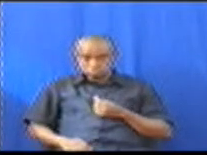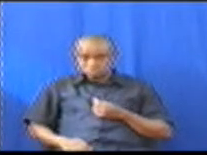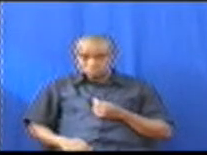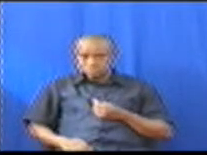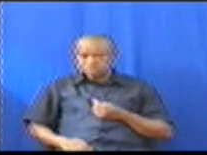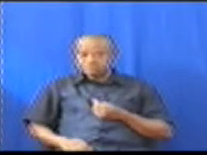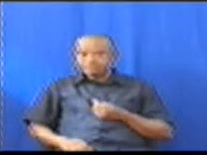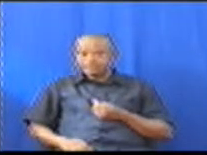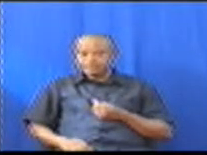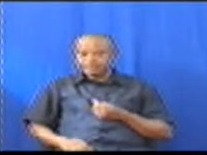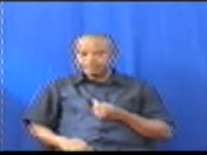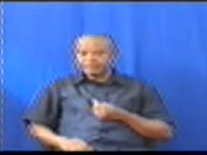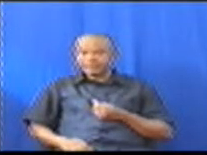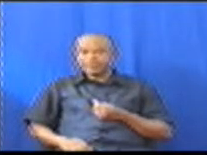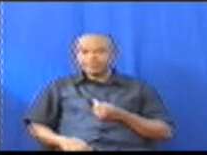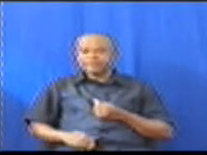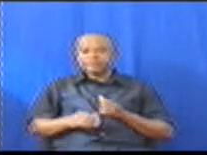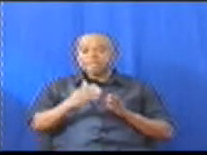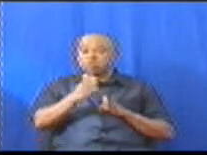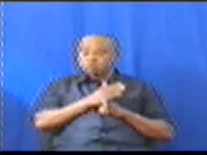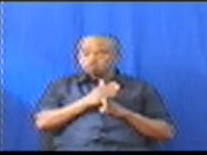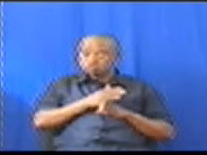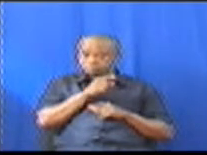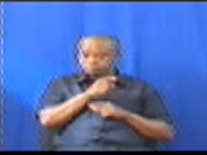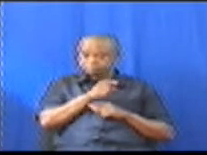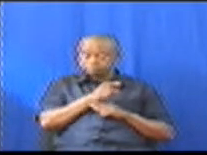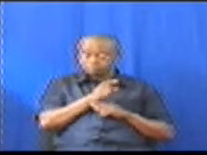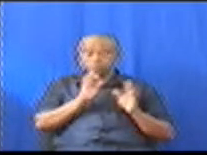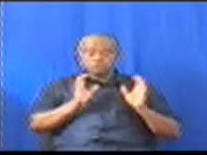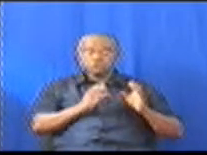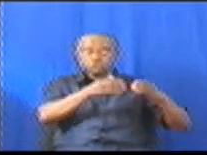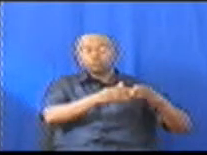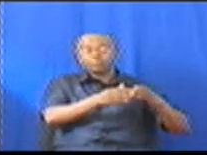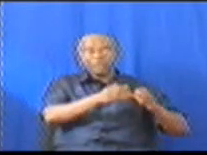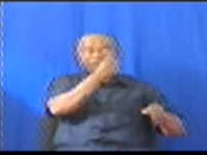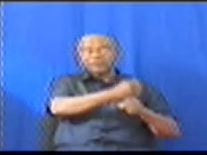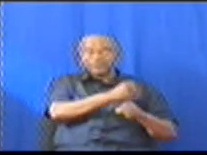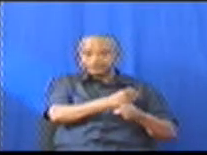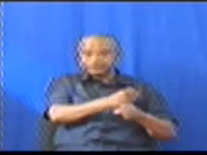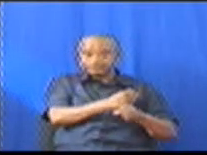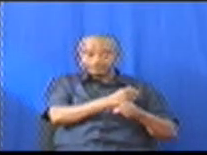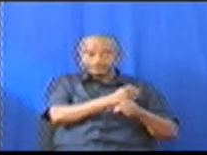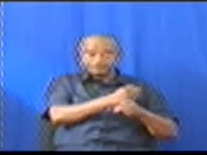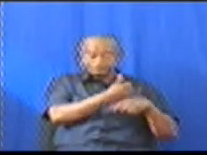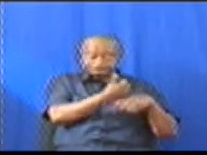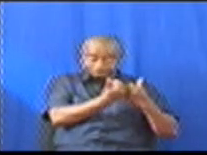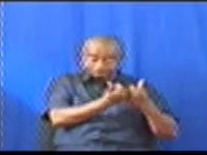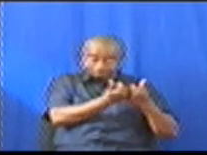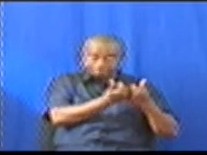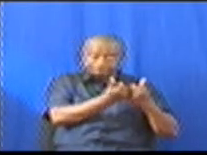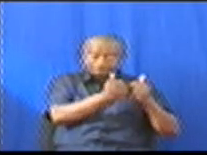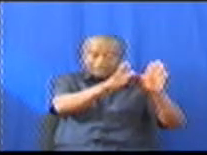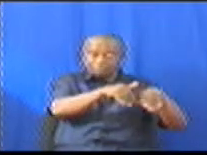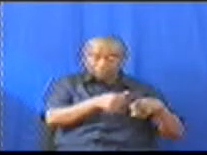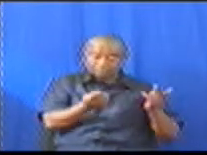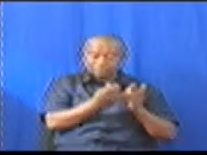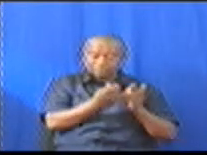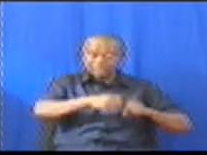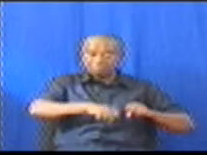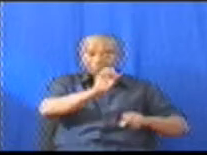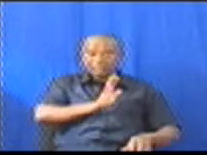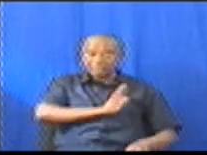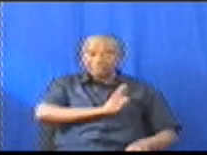hilo la tume ya utumishi ya bunge na mamlaka yake, ni muhimu